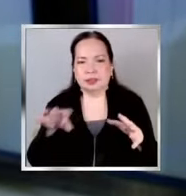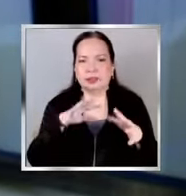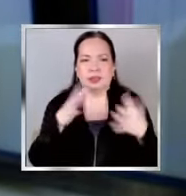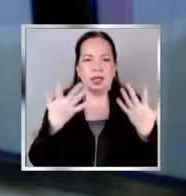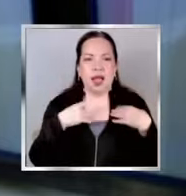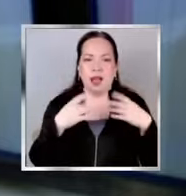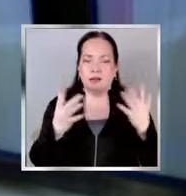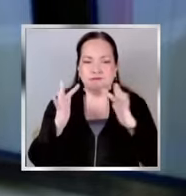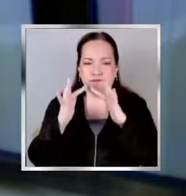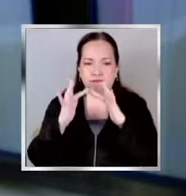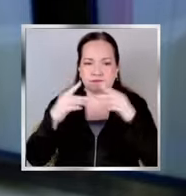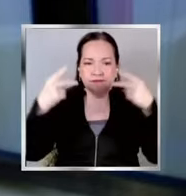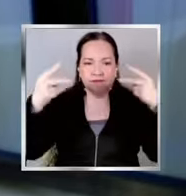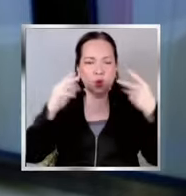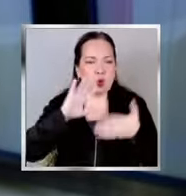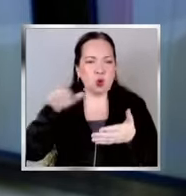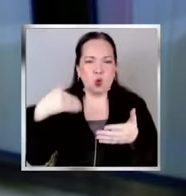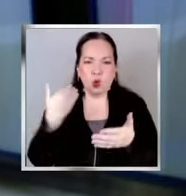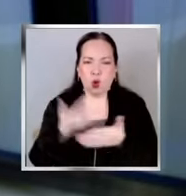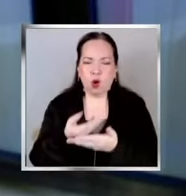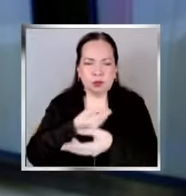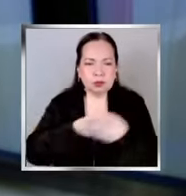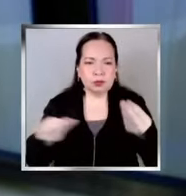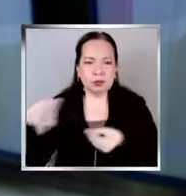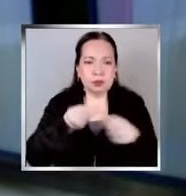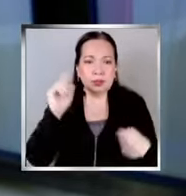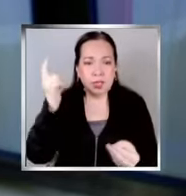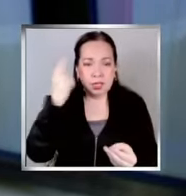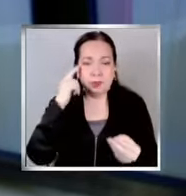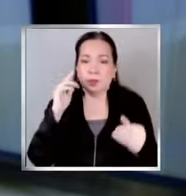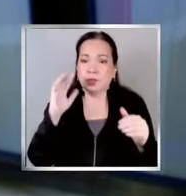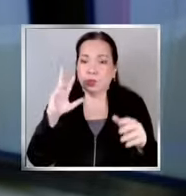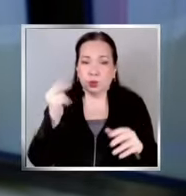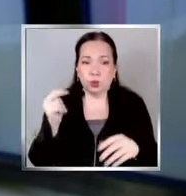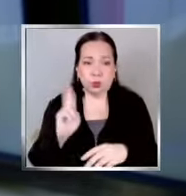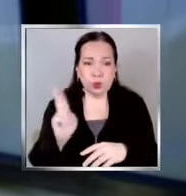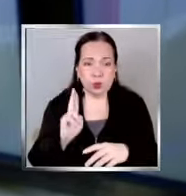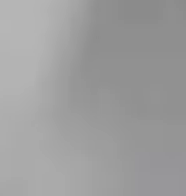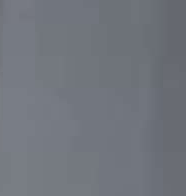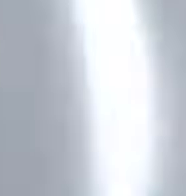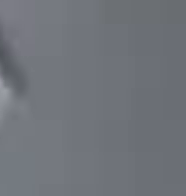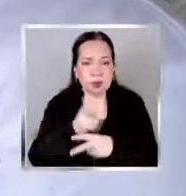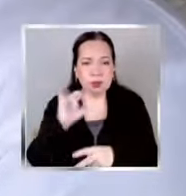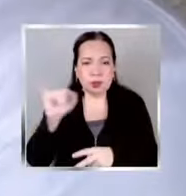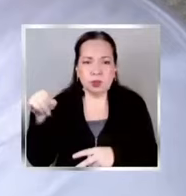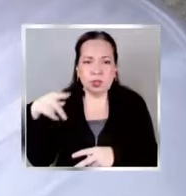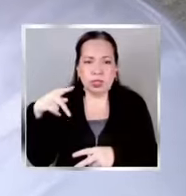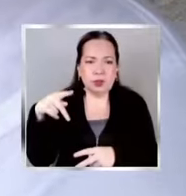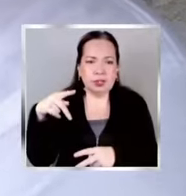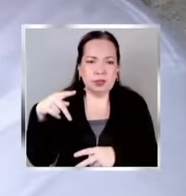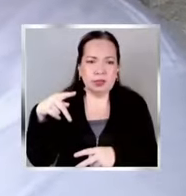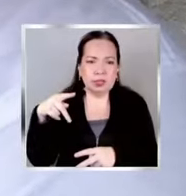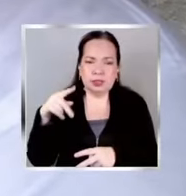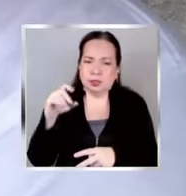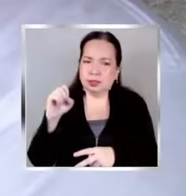sa lahat ng transaksyon sa gobyerno. E kailan naman ito magagamit? Tinutukan niya ni JP Soriano.